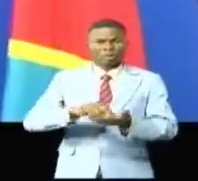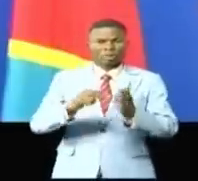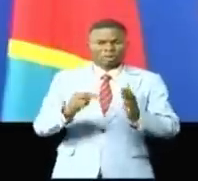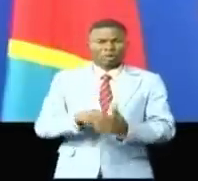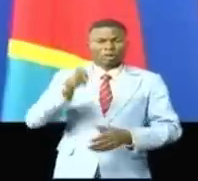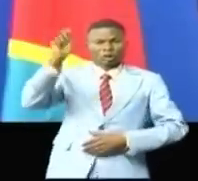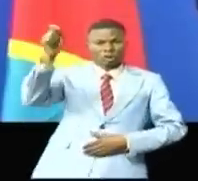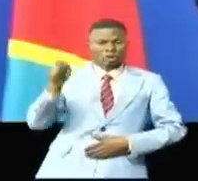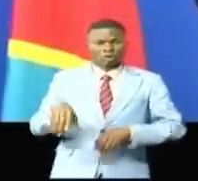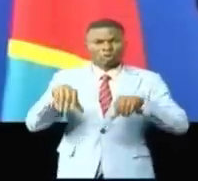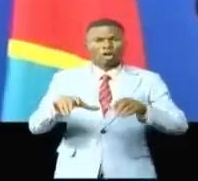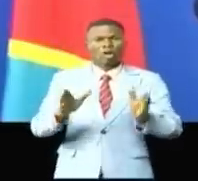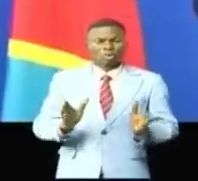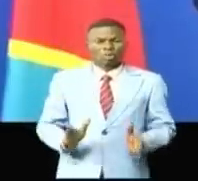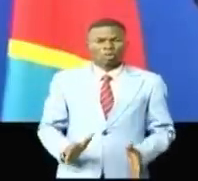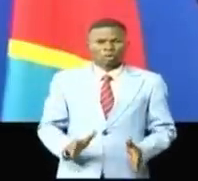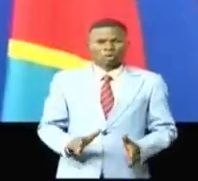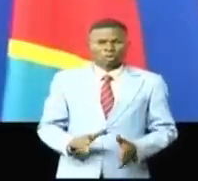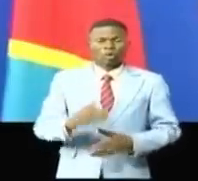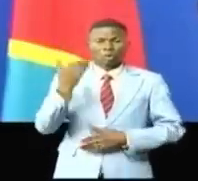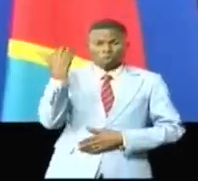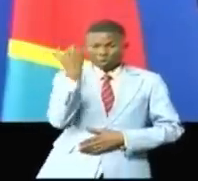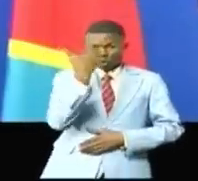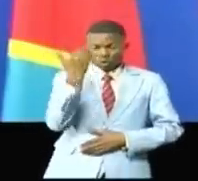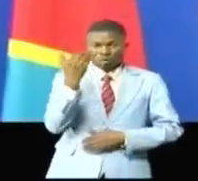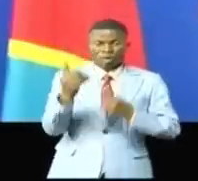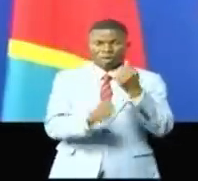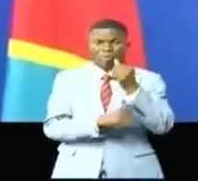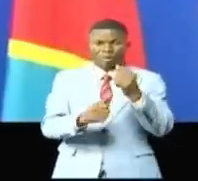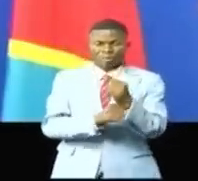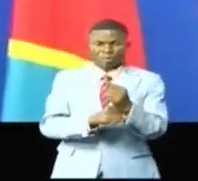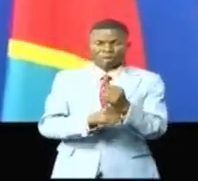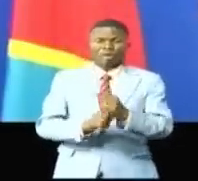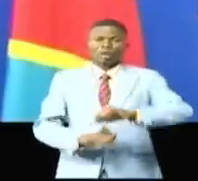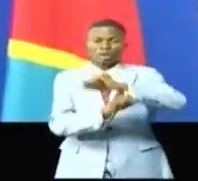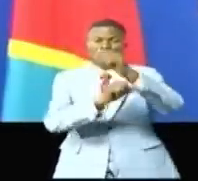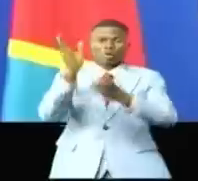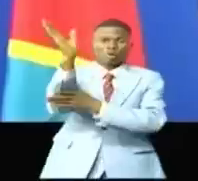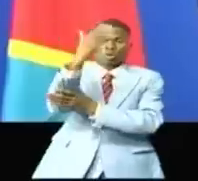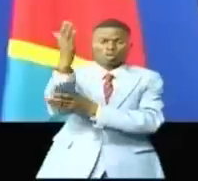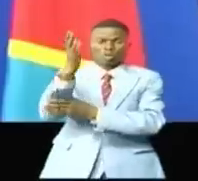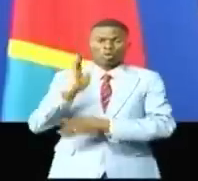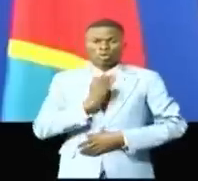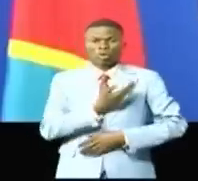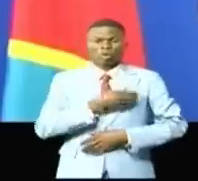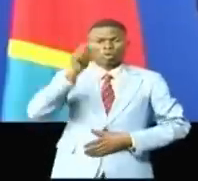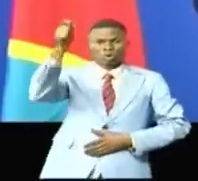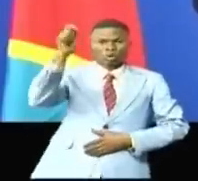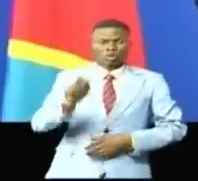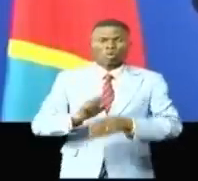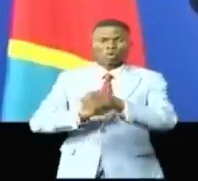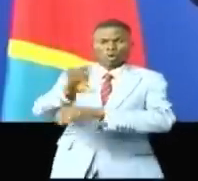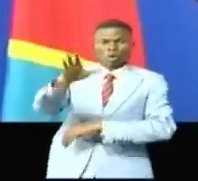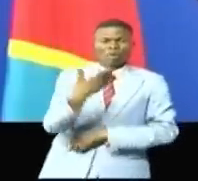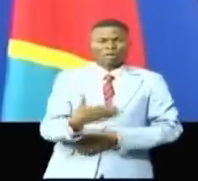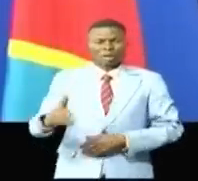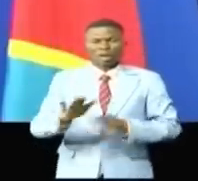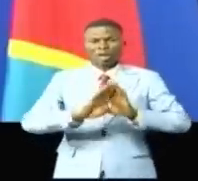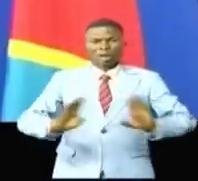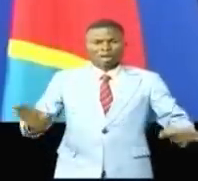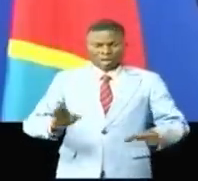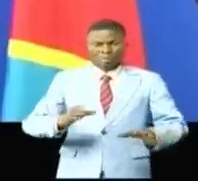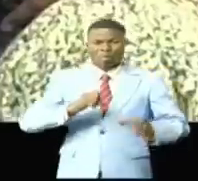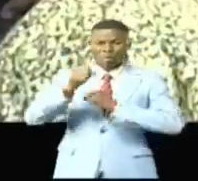soda na biso ndenge tozo mona ba to bazo tele mabende le koyate ba soda na biso tozo tinde la bango makoki il faut pona osala